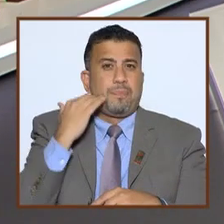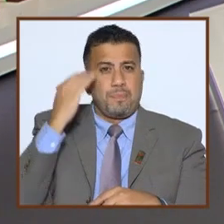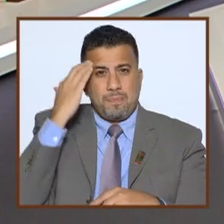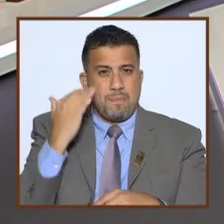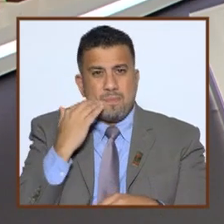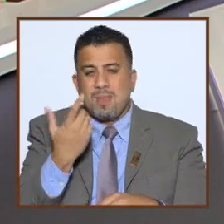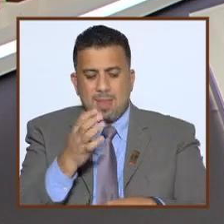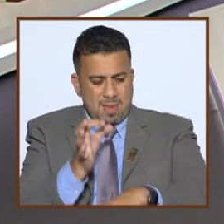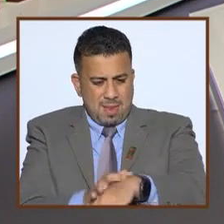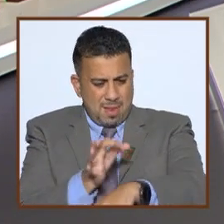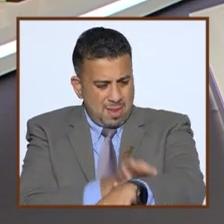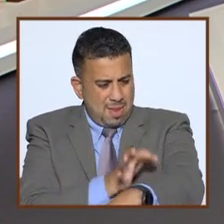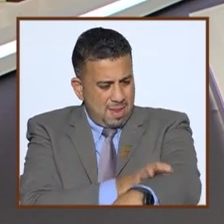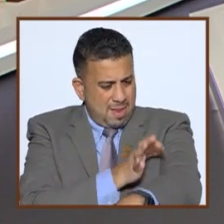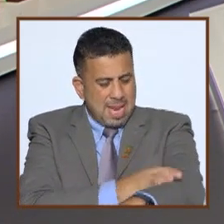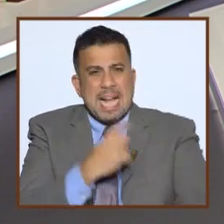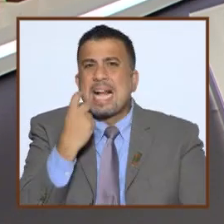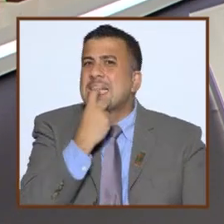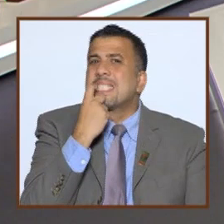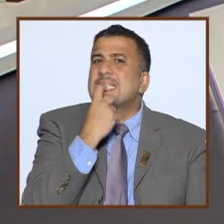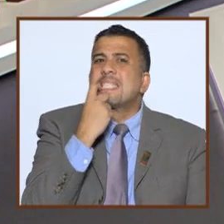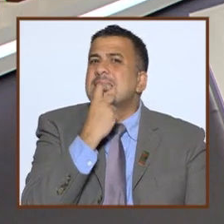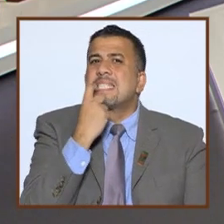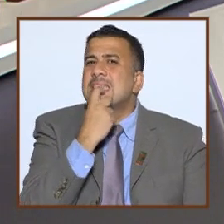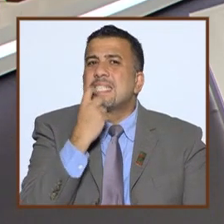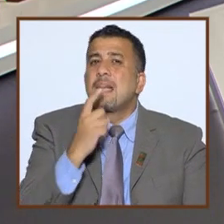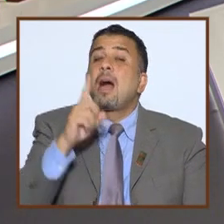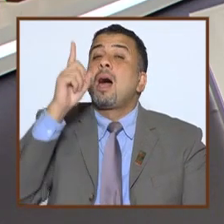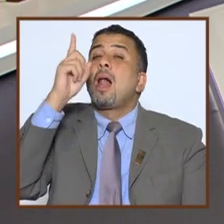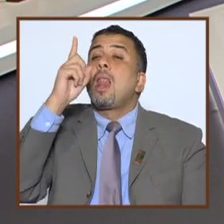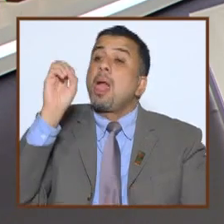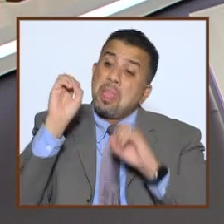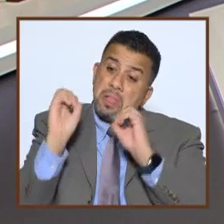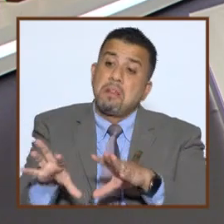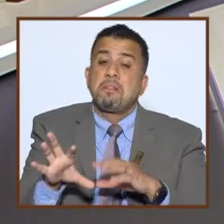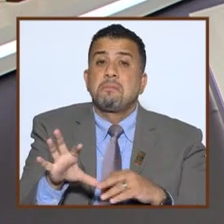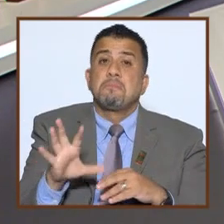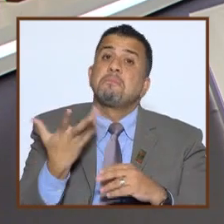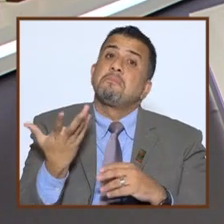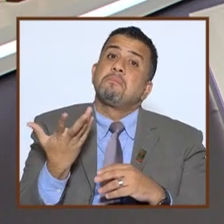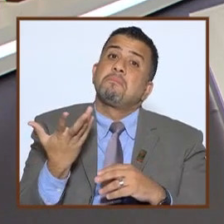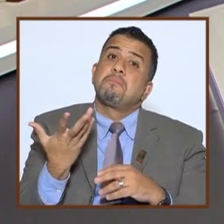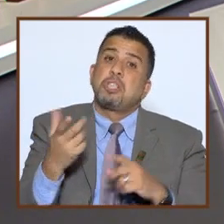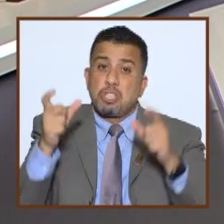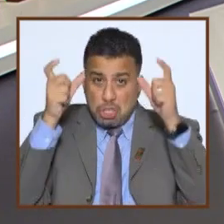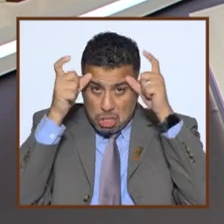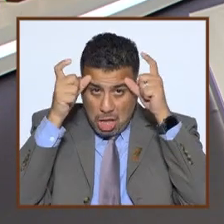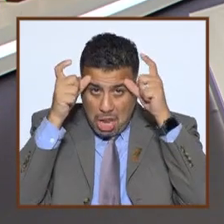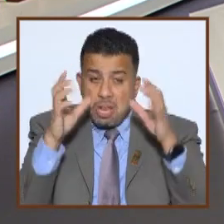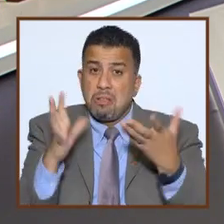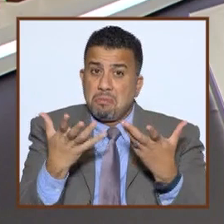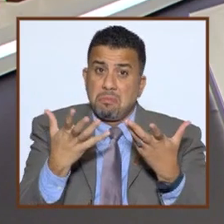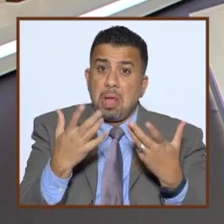تحتاج بنتك الا رقيه هي رساله من الله عز وجل وقد يكون تسلط عليها شيطان تسلط عليه